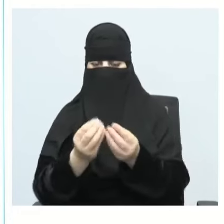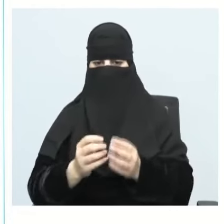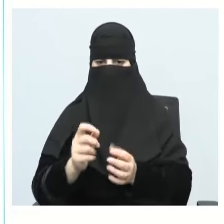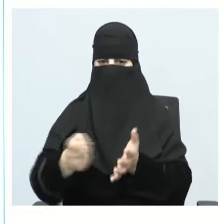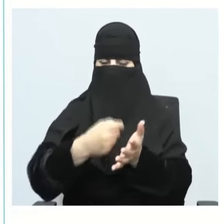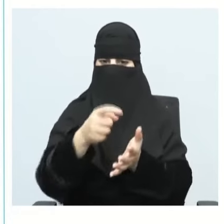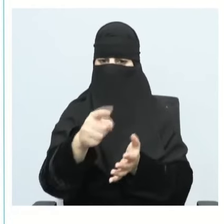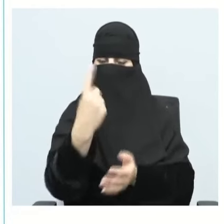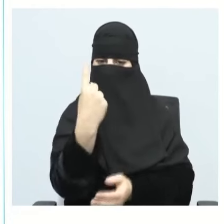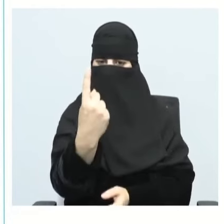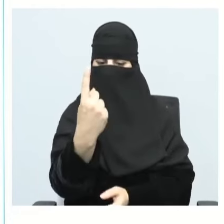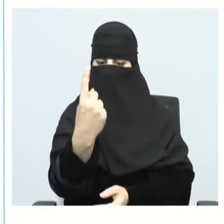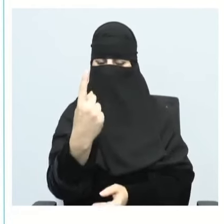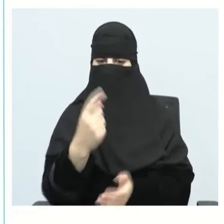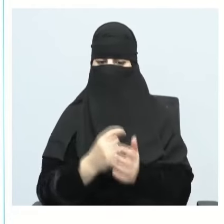حطيت الغنى